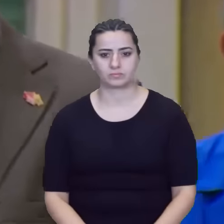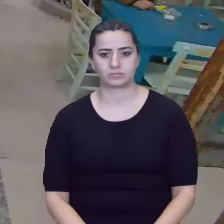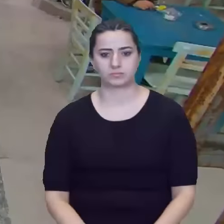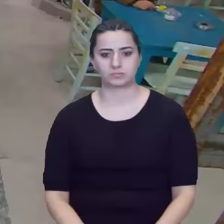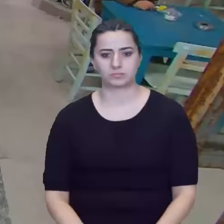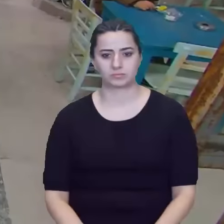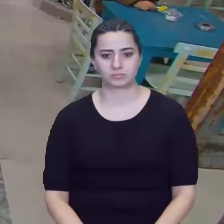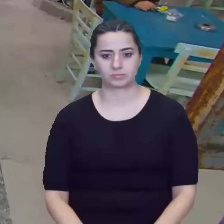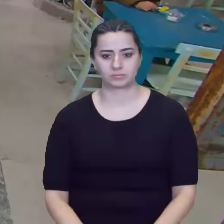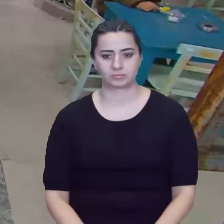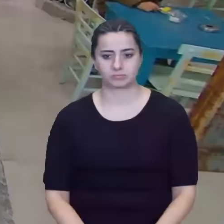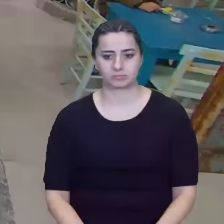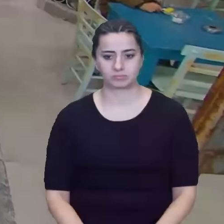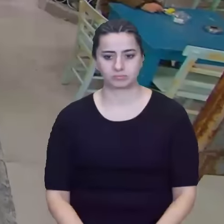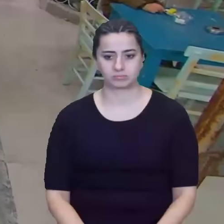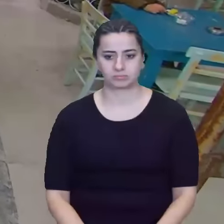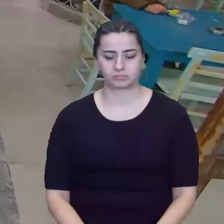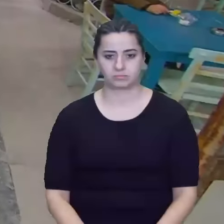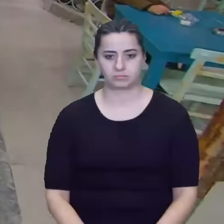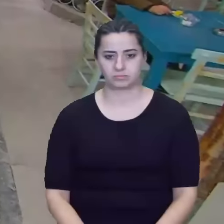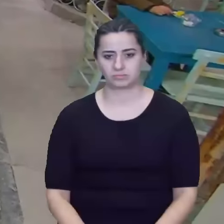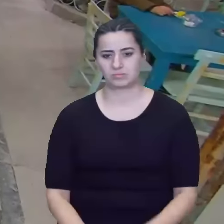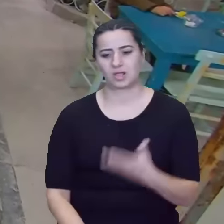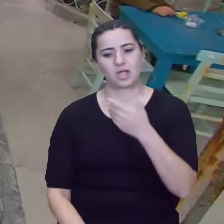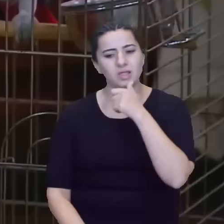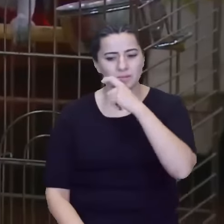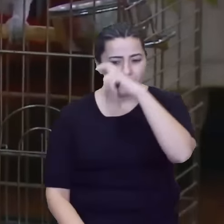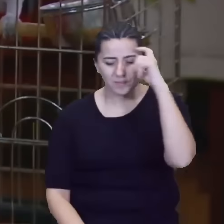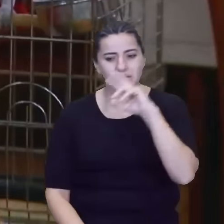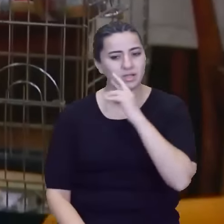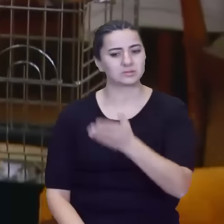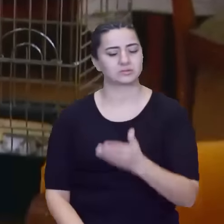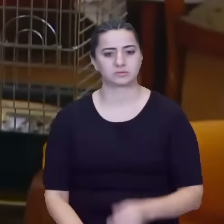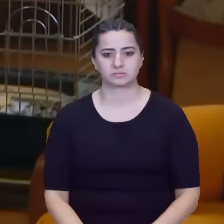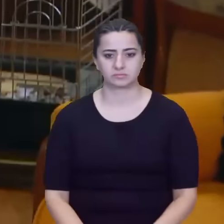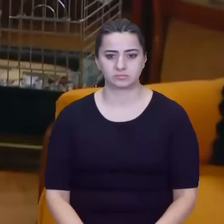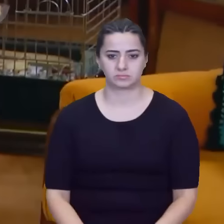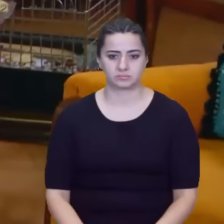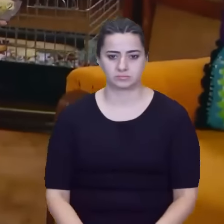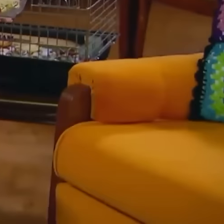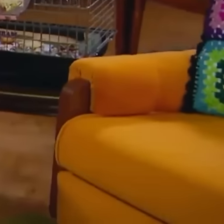başkanım. Canına kırık çekiyor ya. Emekçi adamın emeğiyle oynuyor. Taci satış yapıyor.